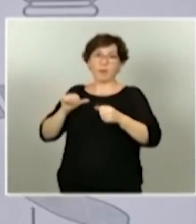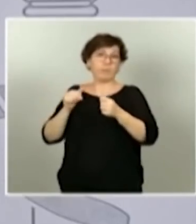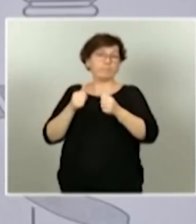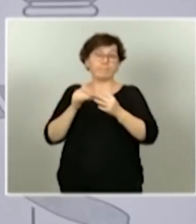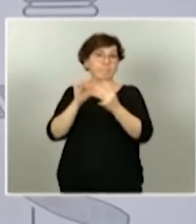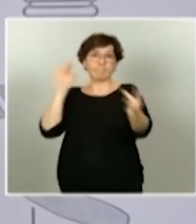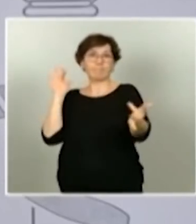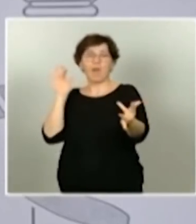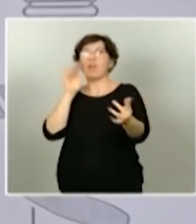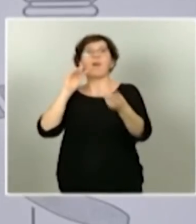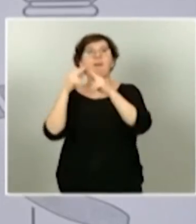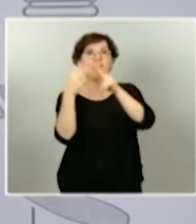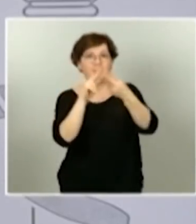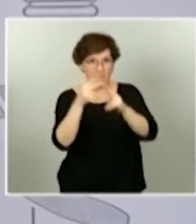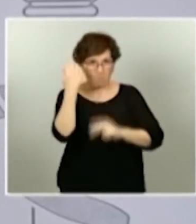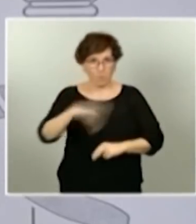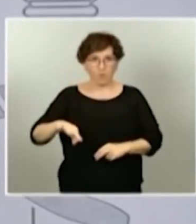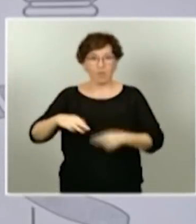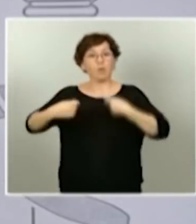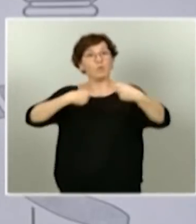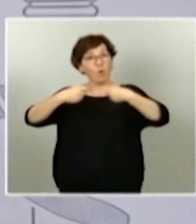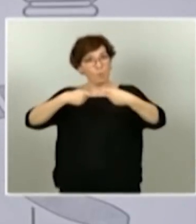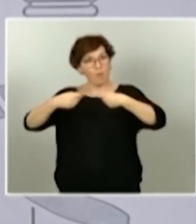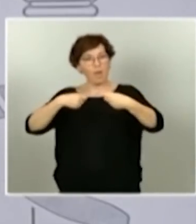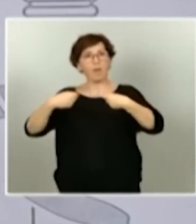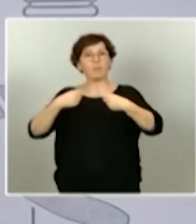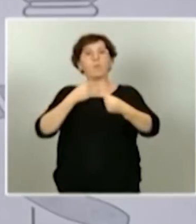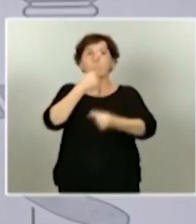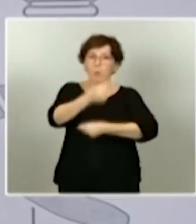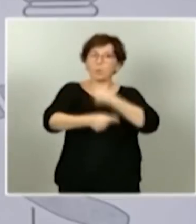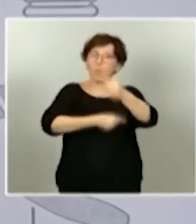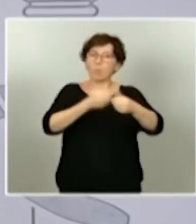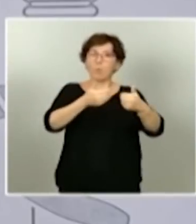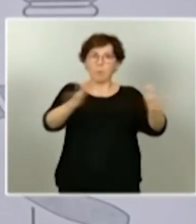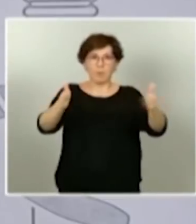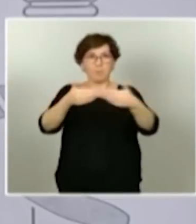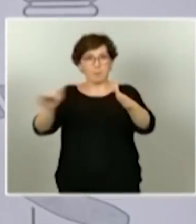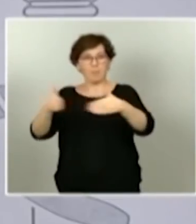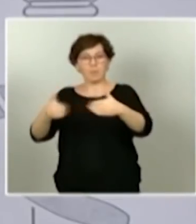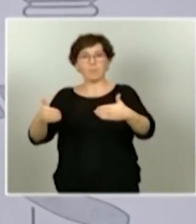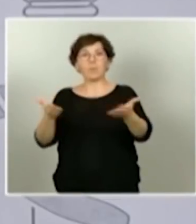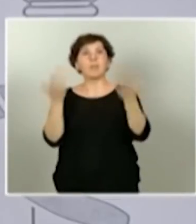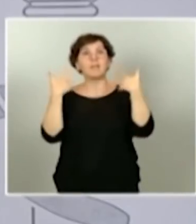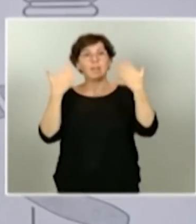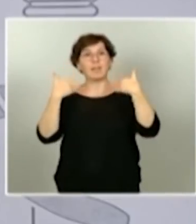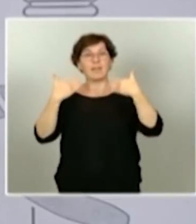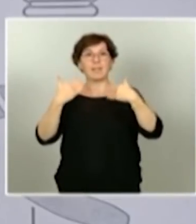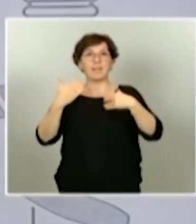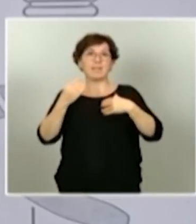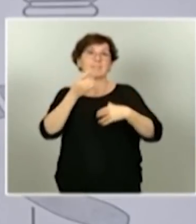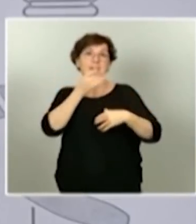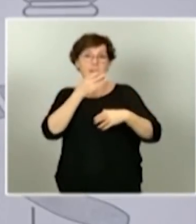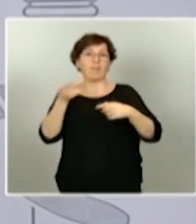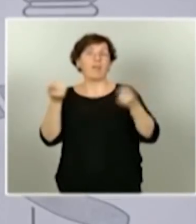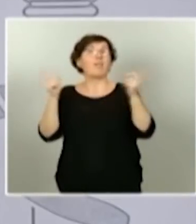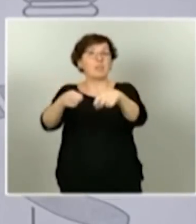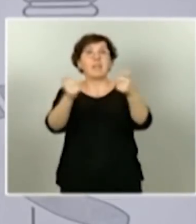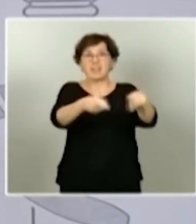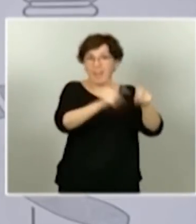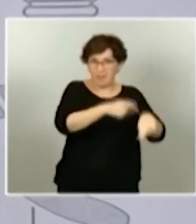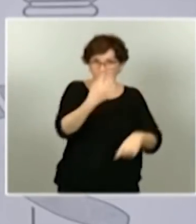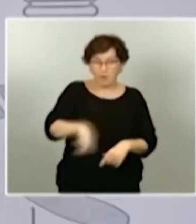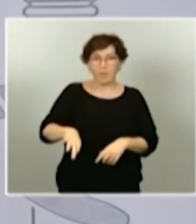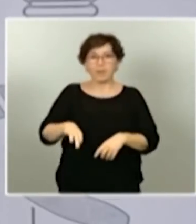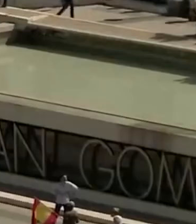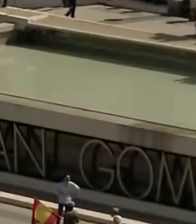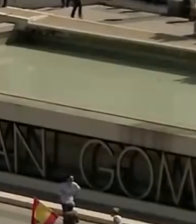6月下旬に国内旅行を解禁し7月には海外からの観光客の受け入れを始める方針を